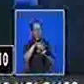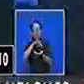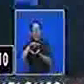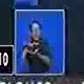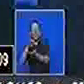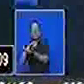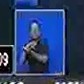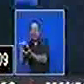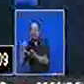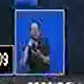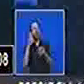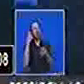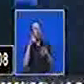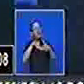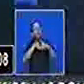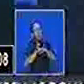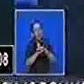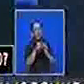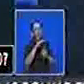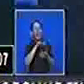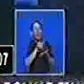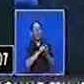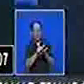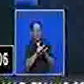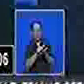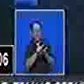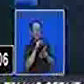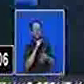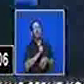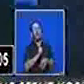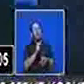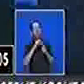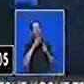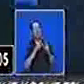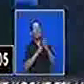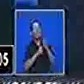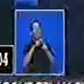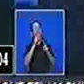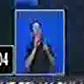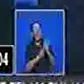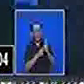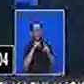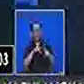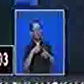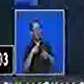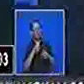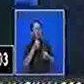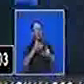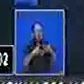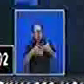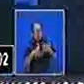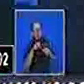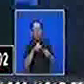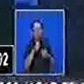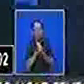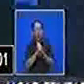inilah peran pesantren menumbuhkan semangat membangun desanya. Monggo Mas Tendar, teruskan. Saya bicara